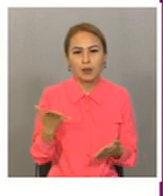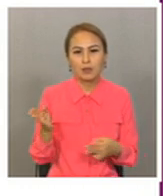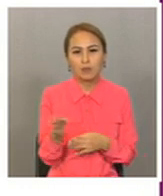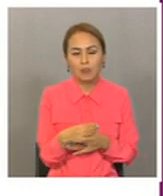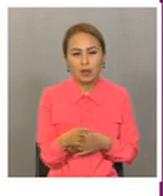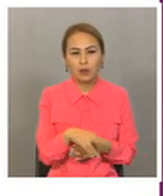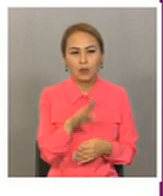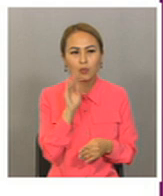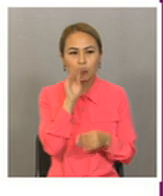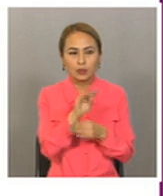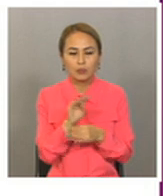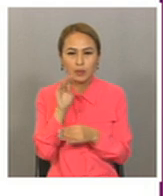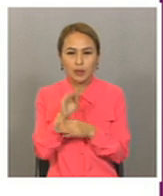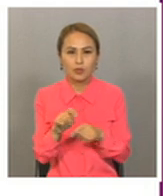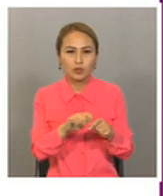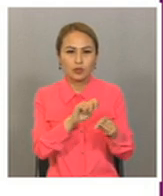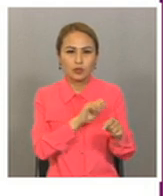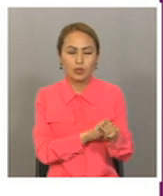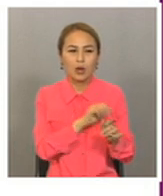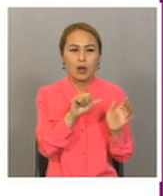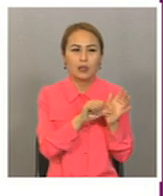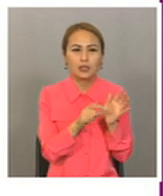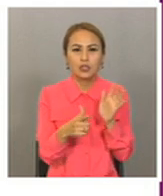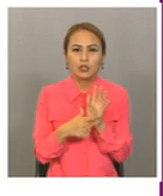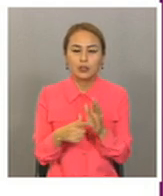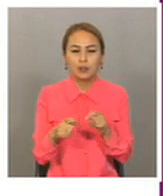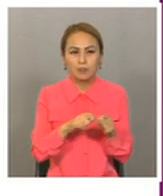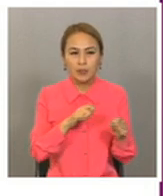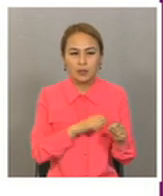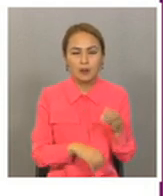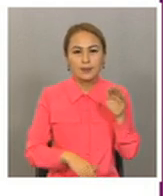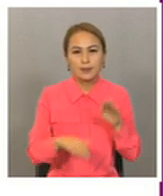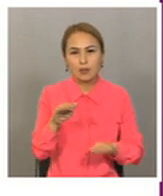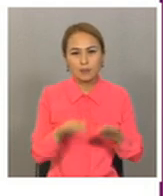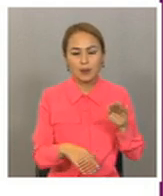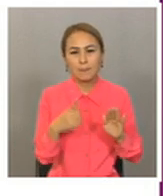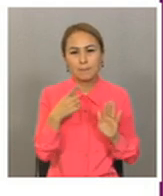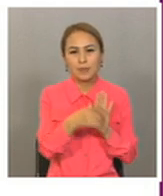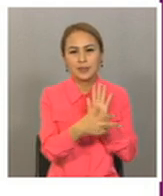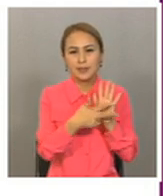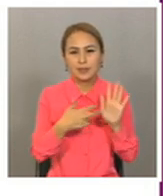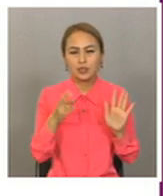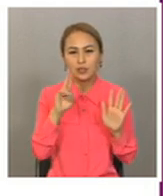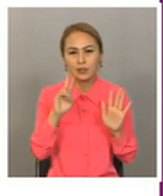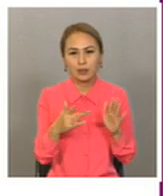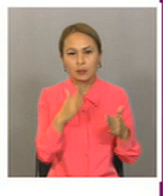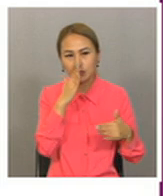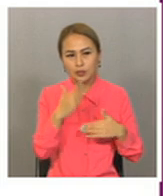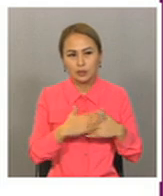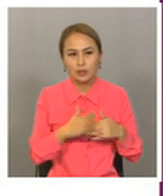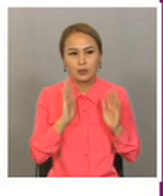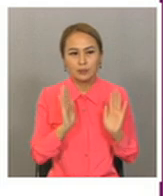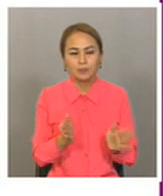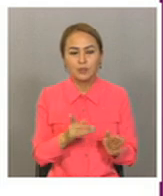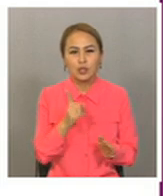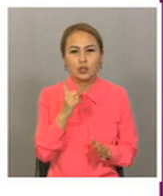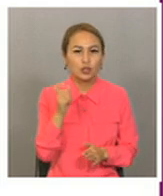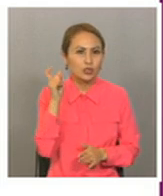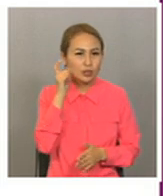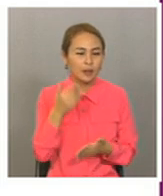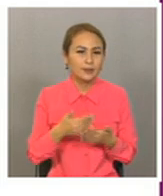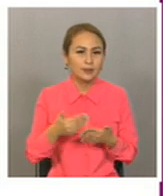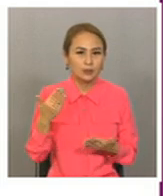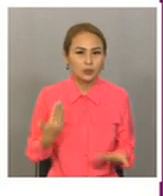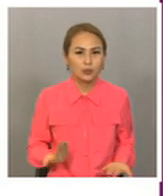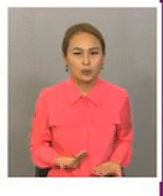қортпа ұзындығы 6-7 метрге, ал салмағы 1800 килограммға дейін жетеді. 100 жылға дейін тіршілік